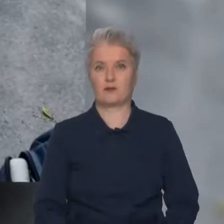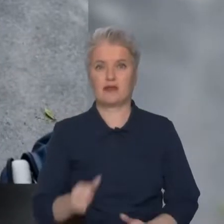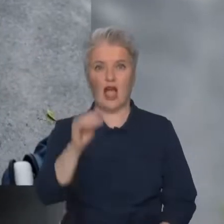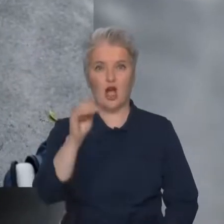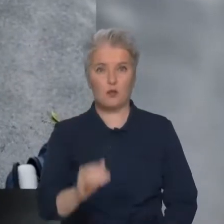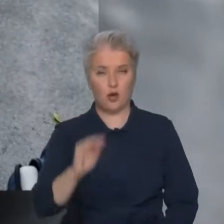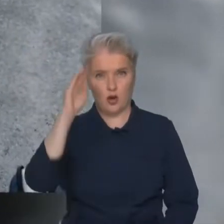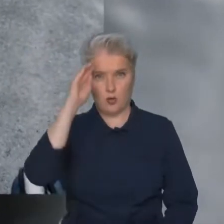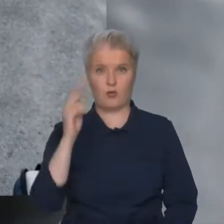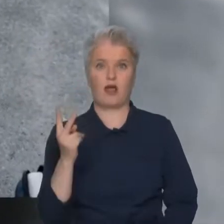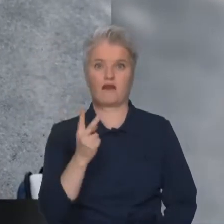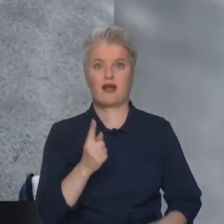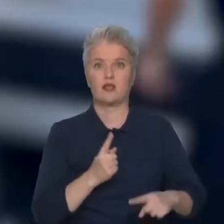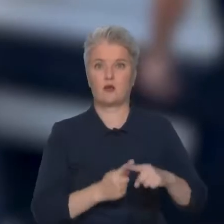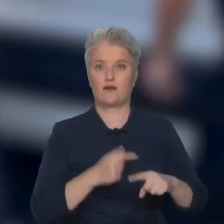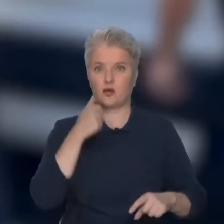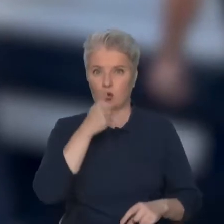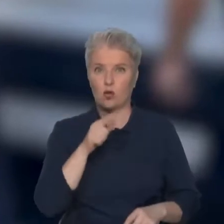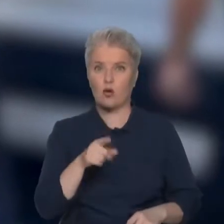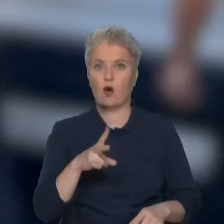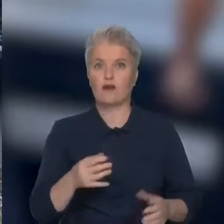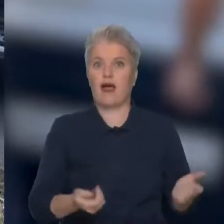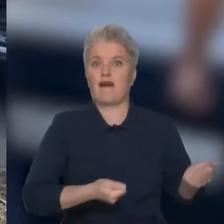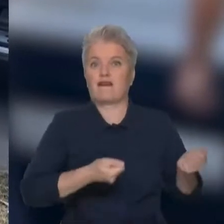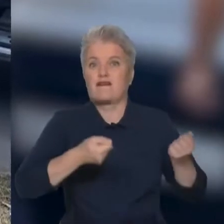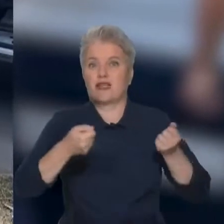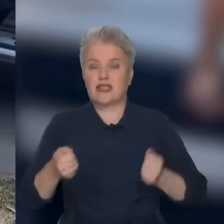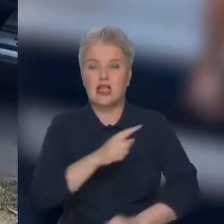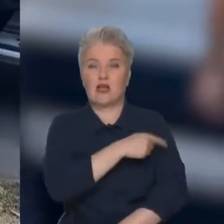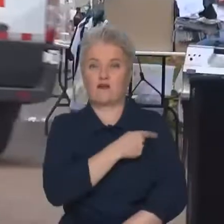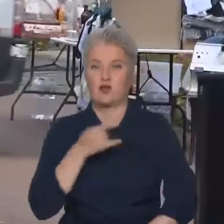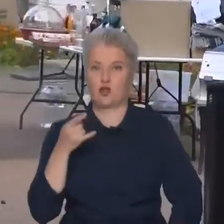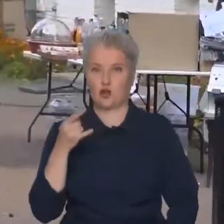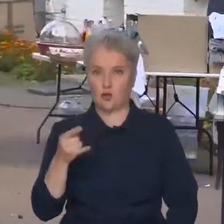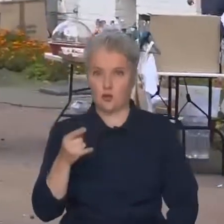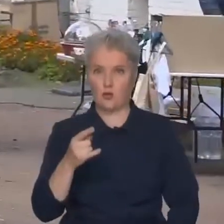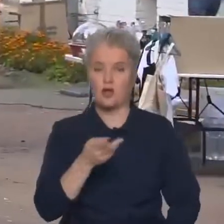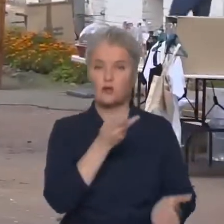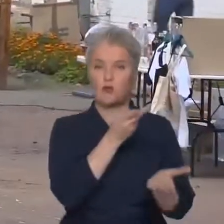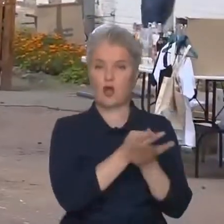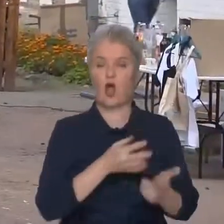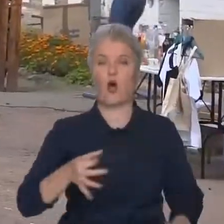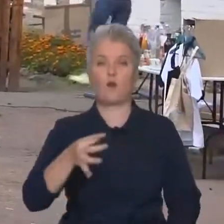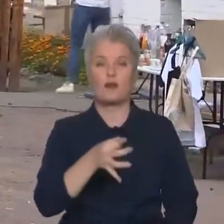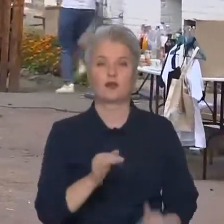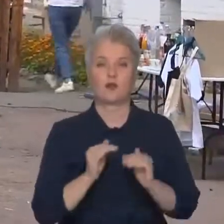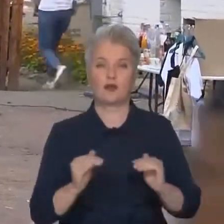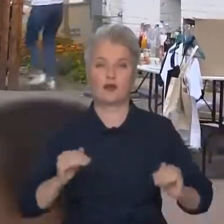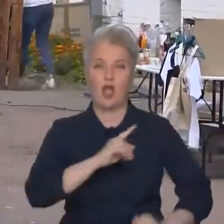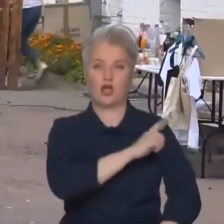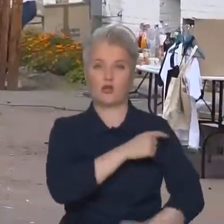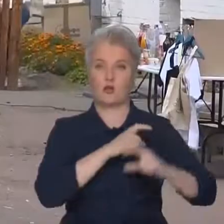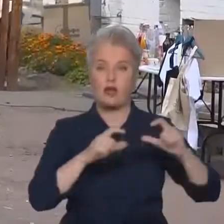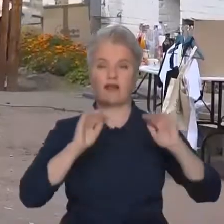Наймолодшому хлопчику 2,5 роки. Його на візочку занесли до карети швидкої і шпиталізували до обласної дитячої лікарні